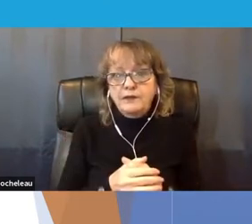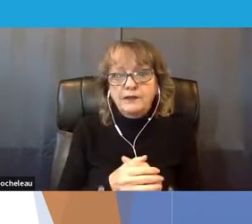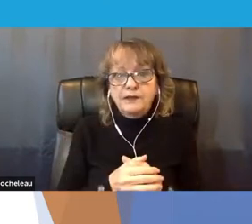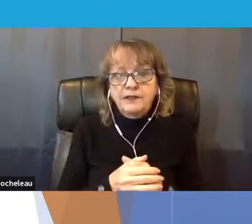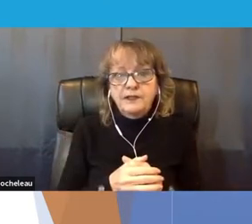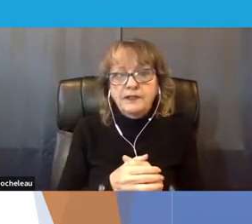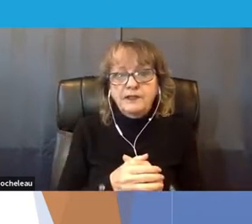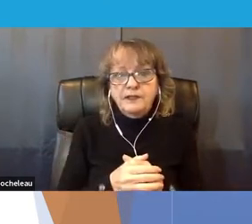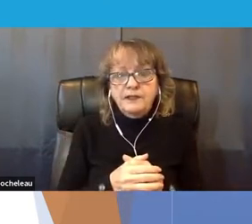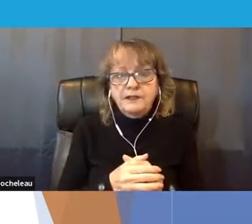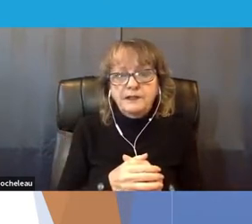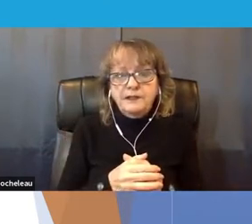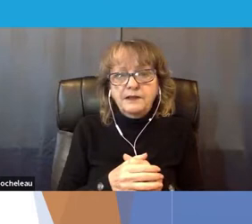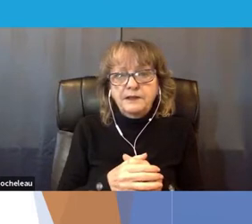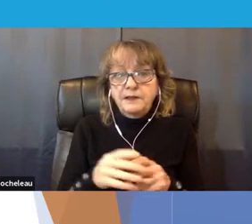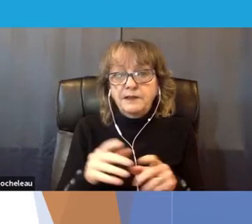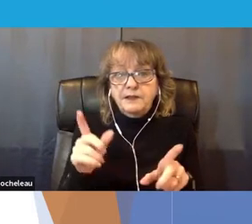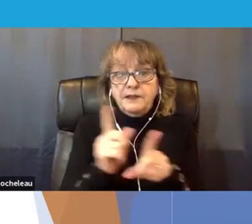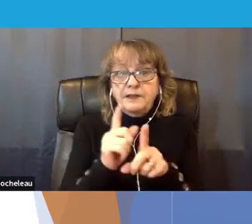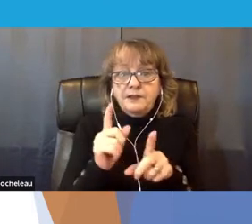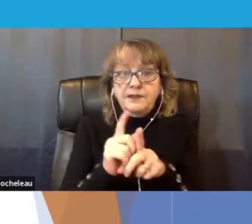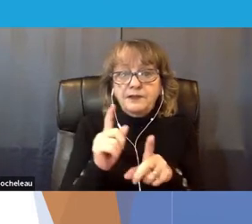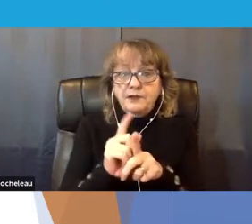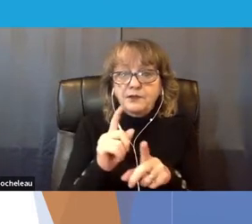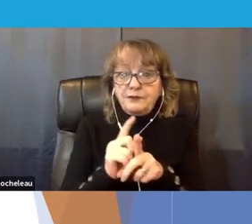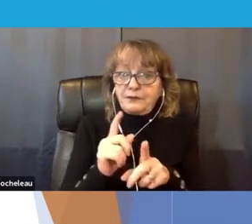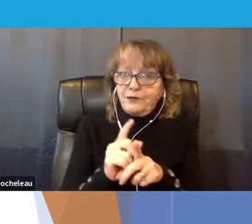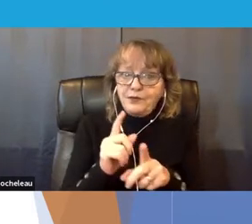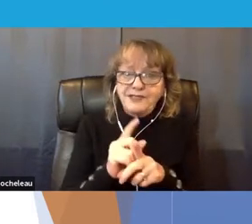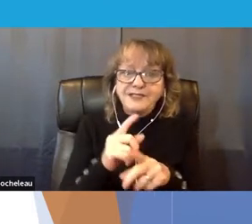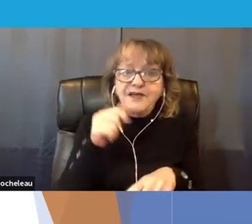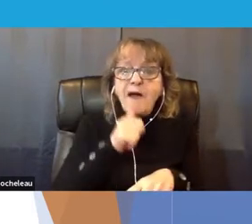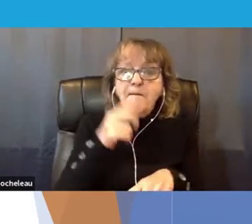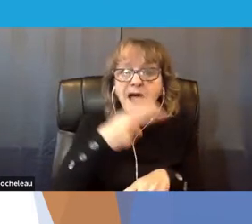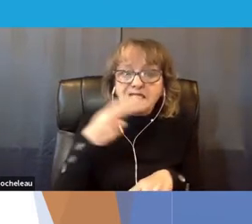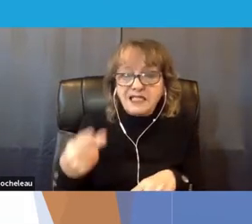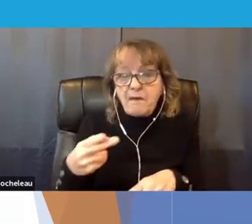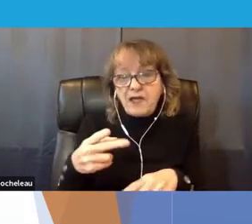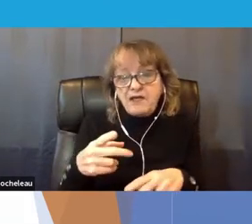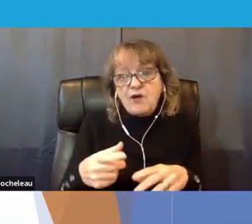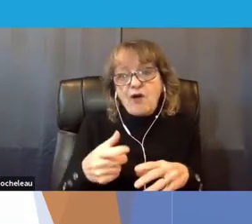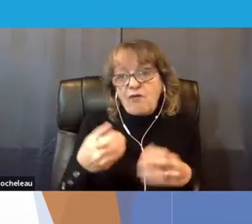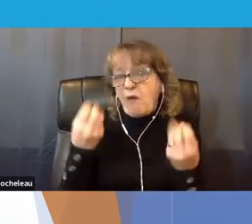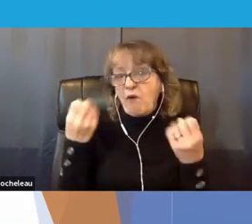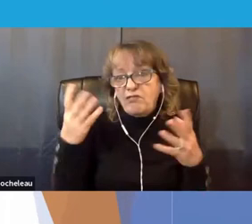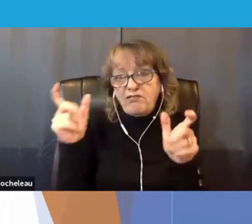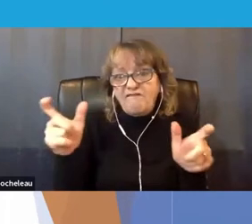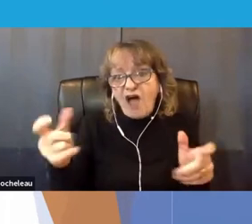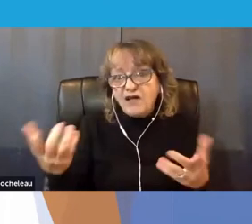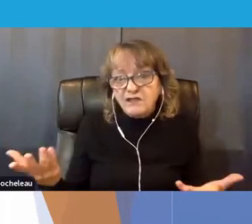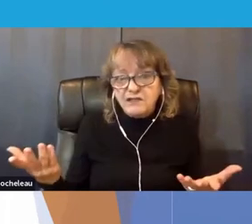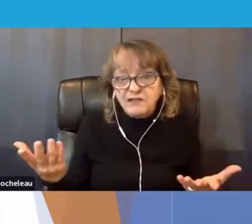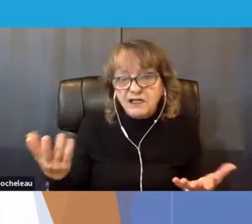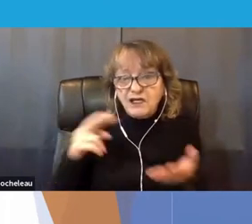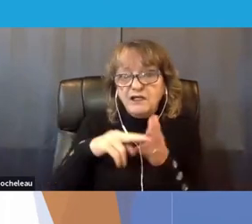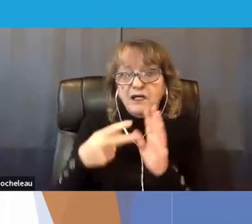il est très peu aussi dans la vie différenciée selon les sexes. Qui sont réalisés, étant donné qu'on parle beaucoup des personnes